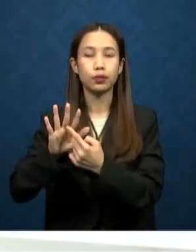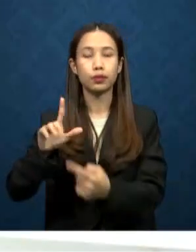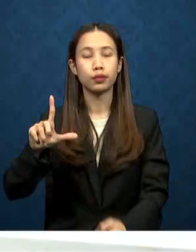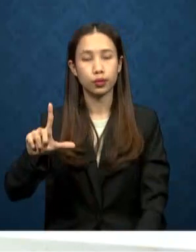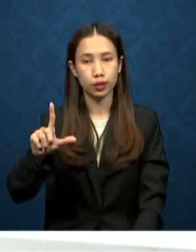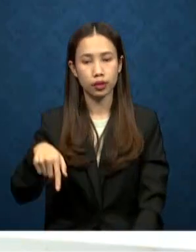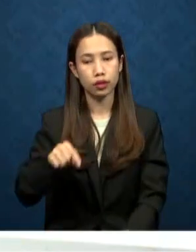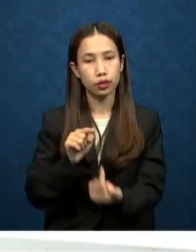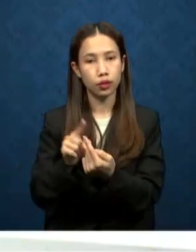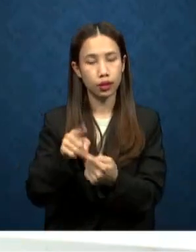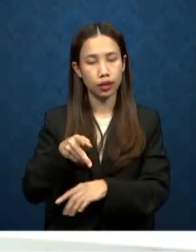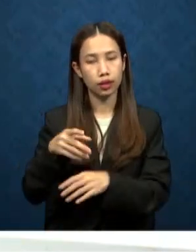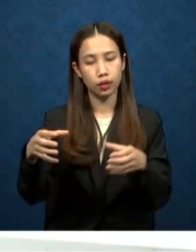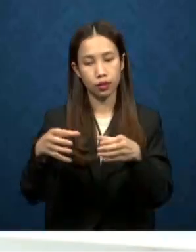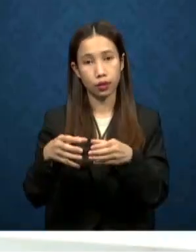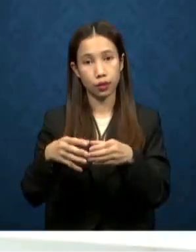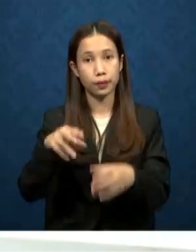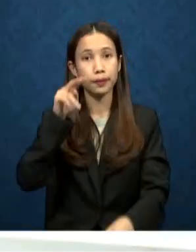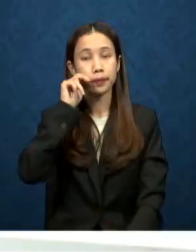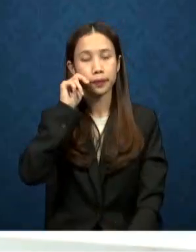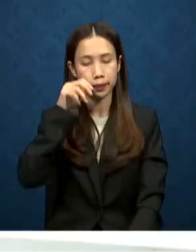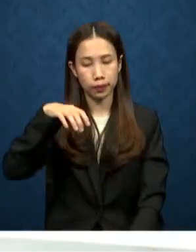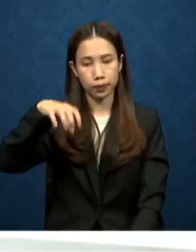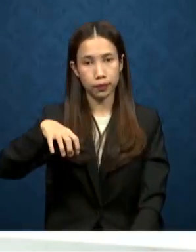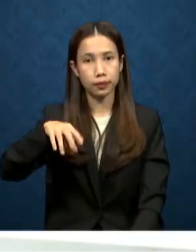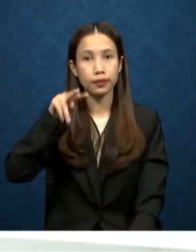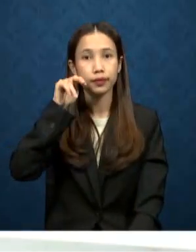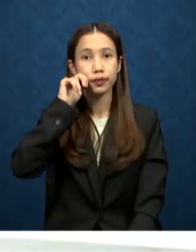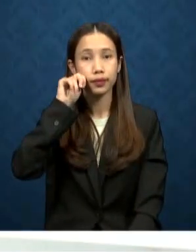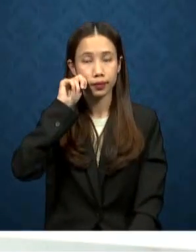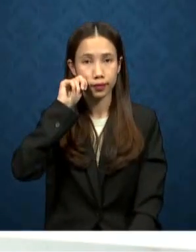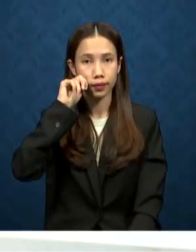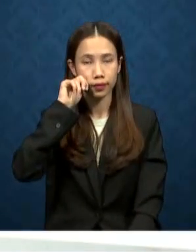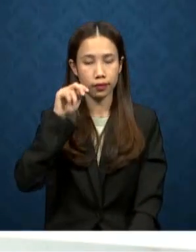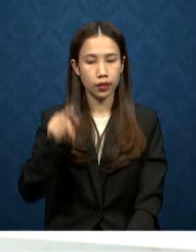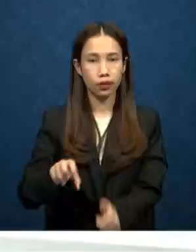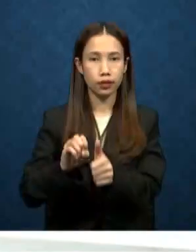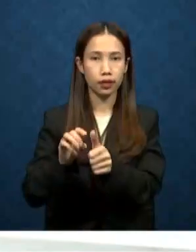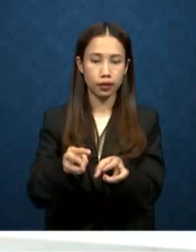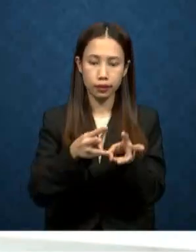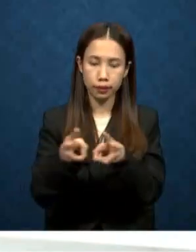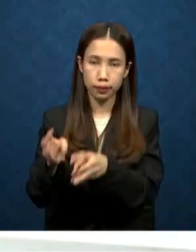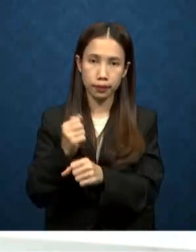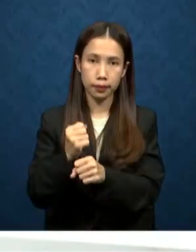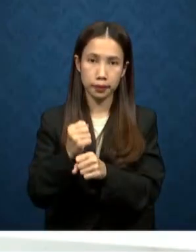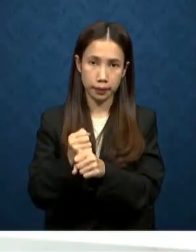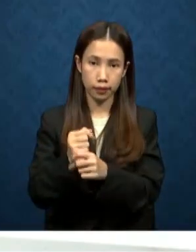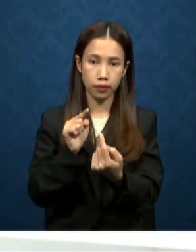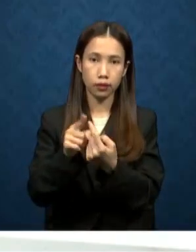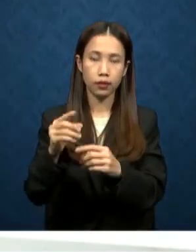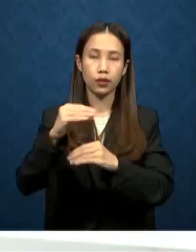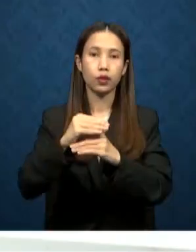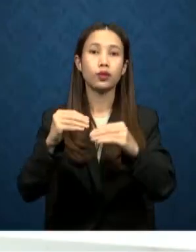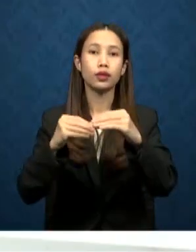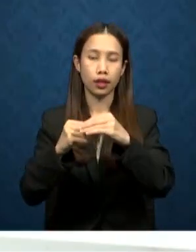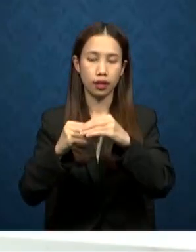ประทานนะครับซึ่งขณะนี้กรมชลประทานได้เสนอแนวทางการดำเนินงานในเฟสที่1ของโครงการของเลย